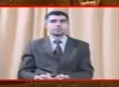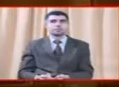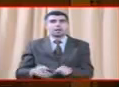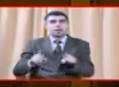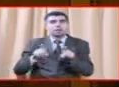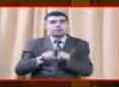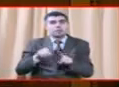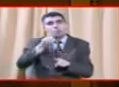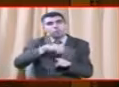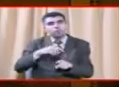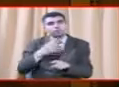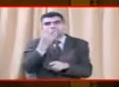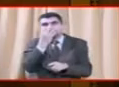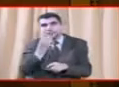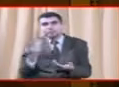لتعبيراتها